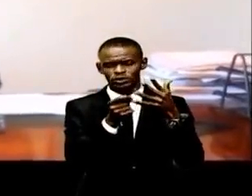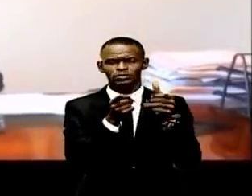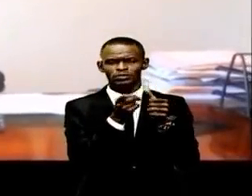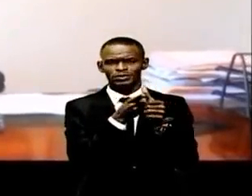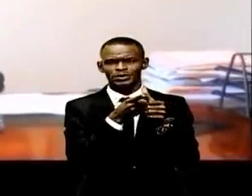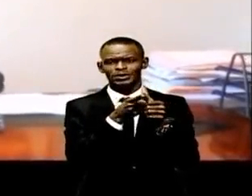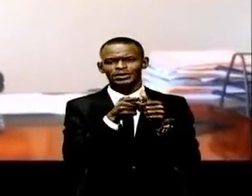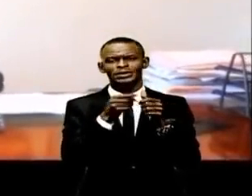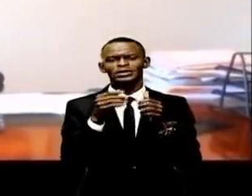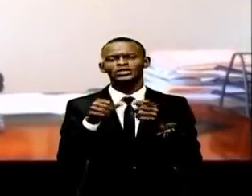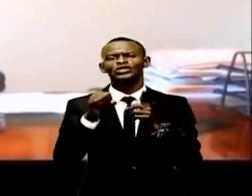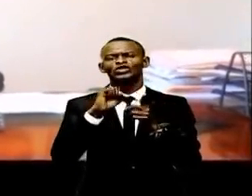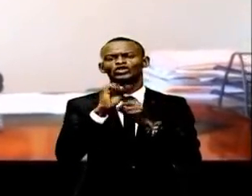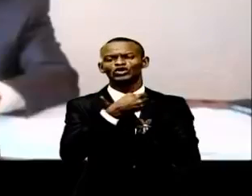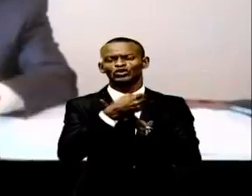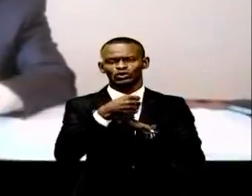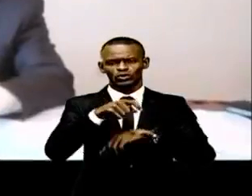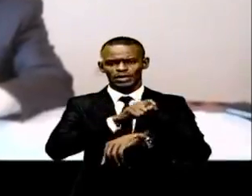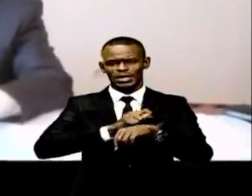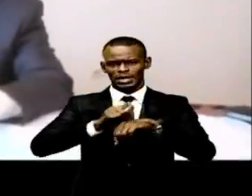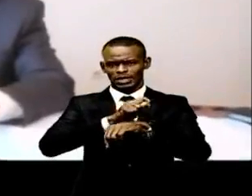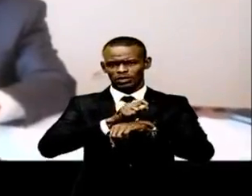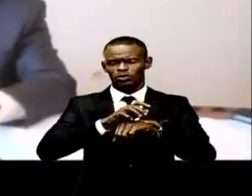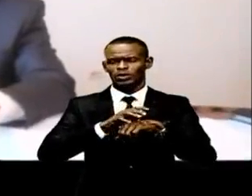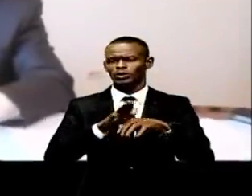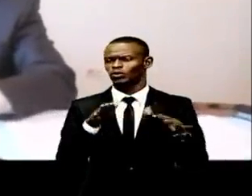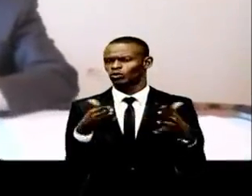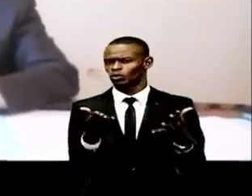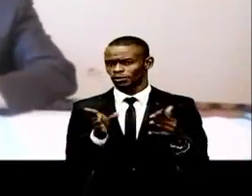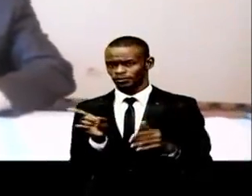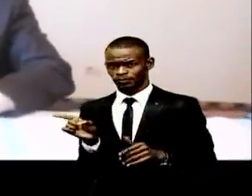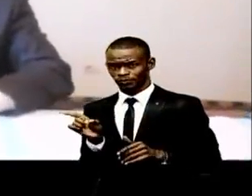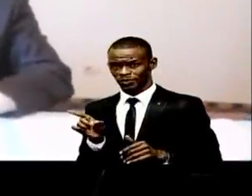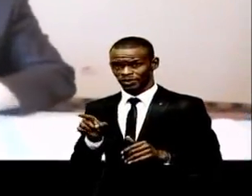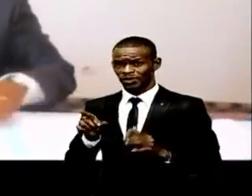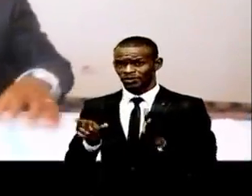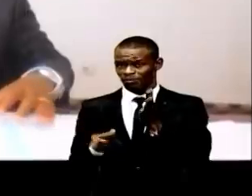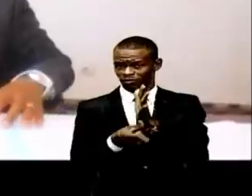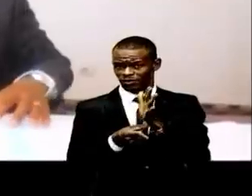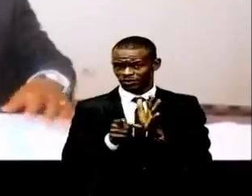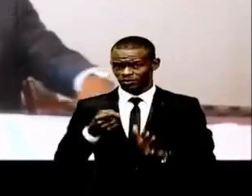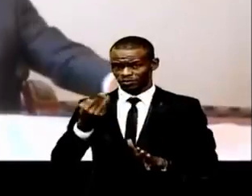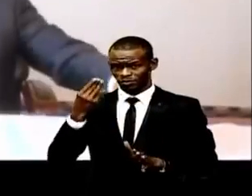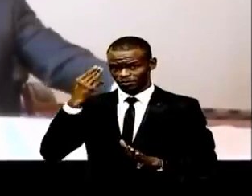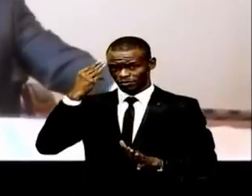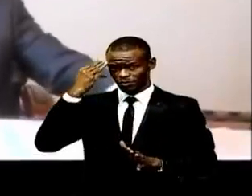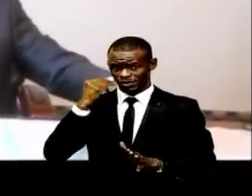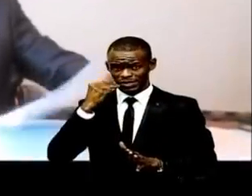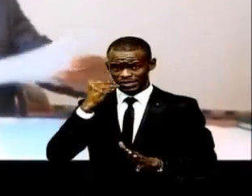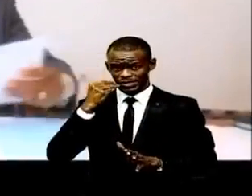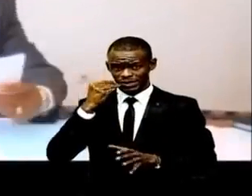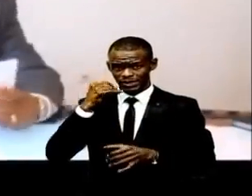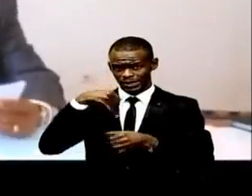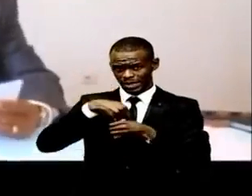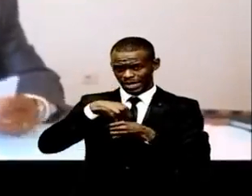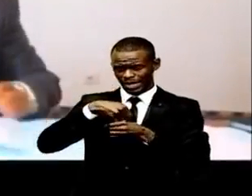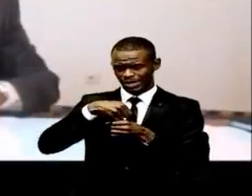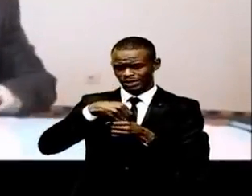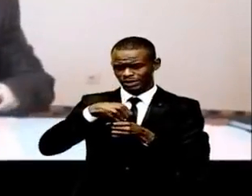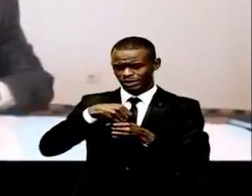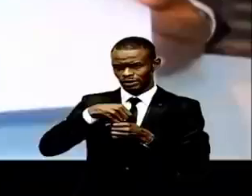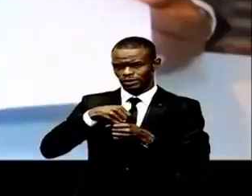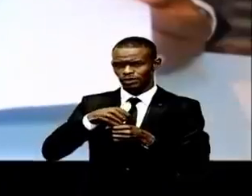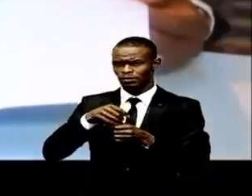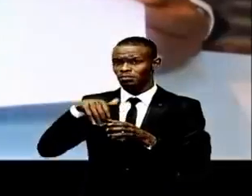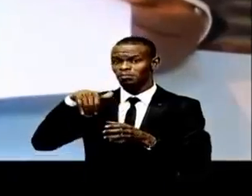Décentralisation et Affaires coutumières, représentant les vice-premiers ministres en mission, a informé le Conseil que l'état du territoire reste